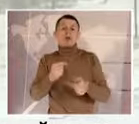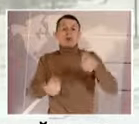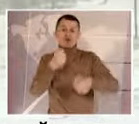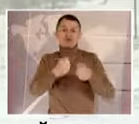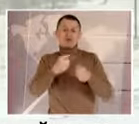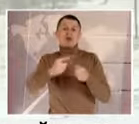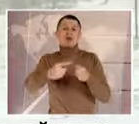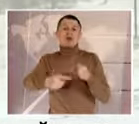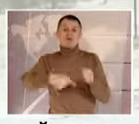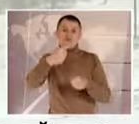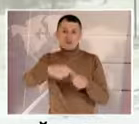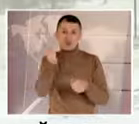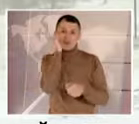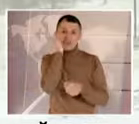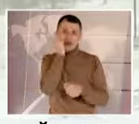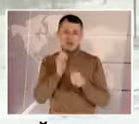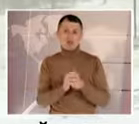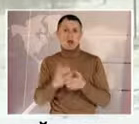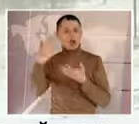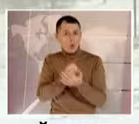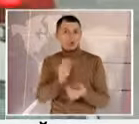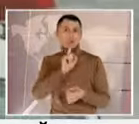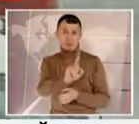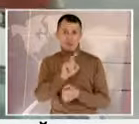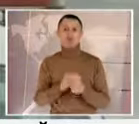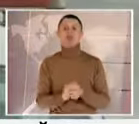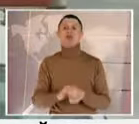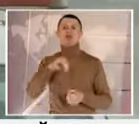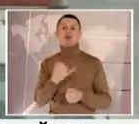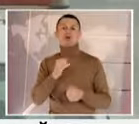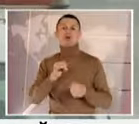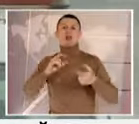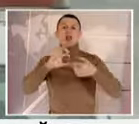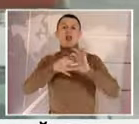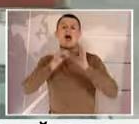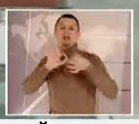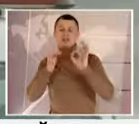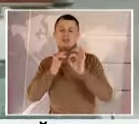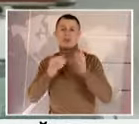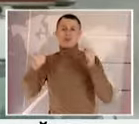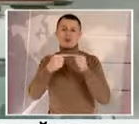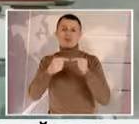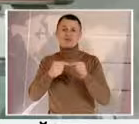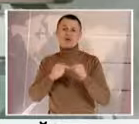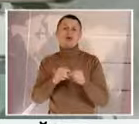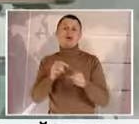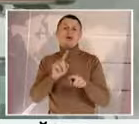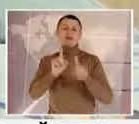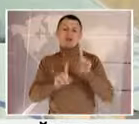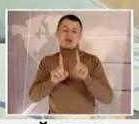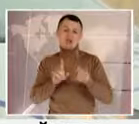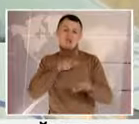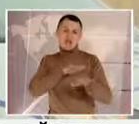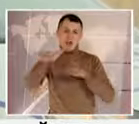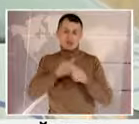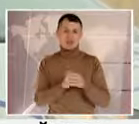de iarnă, să luați cu dumneavoastră și lanțurile antiderapante, să curățați foarte bine geamurile mașinii,